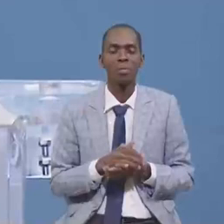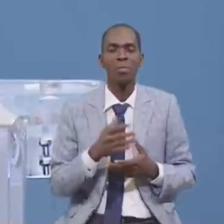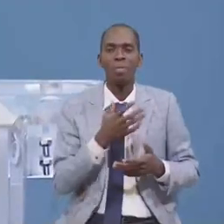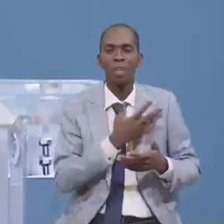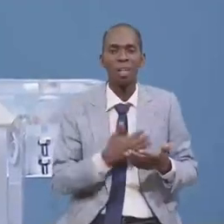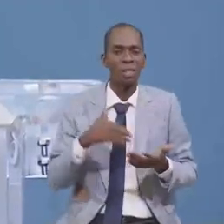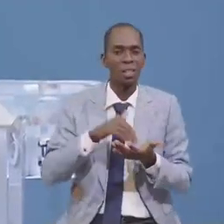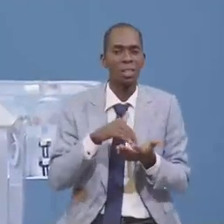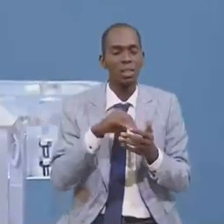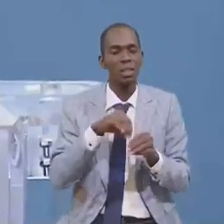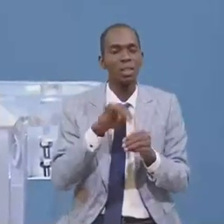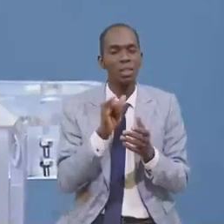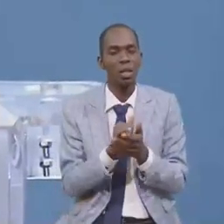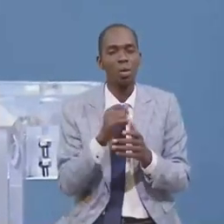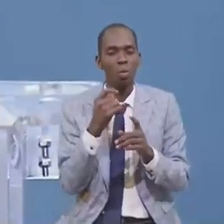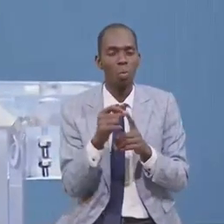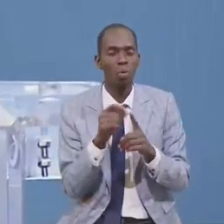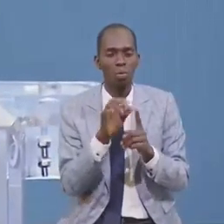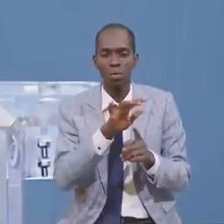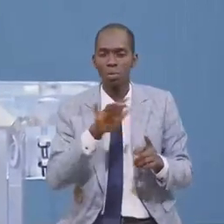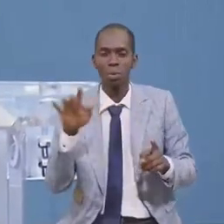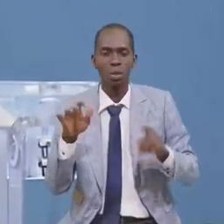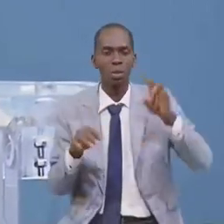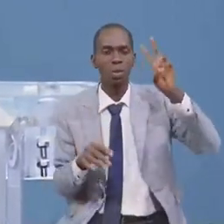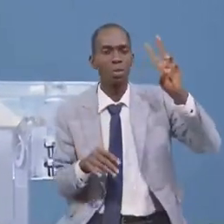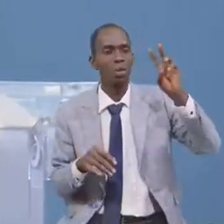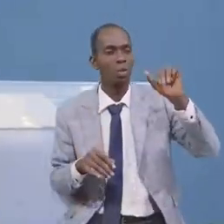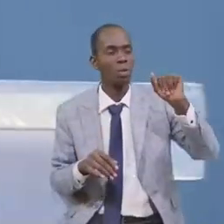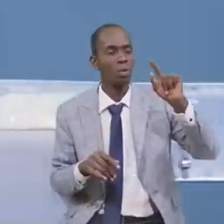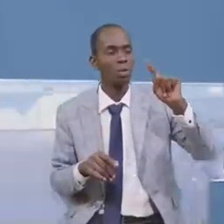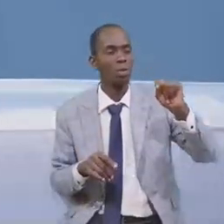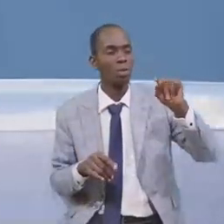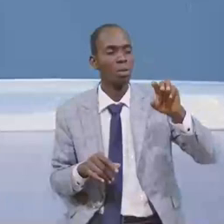Et nous allons toujours utiliser les lettres du mot verbe veiller en anglais.